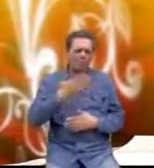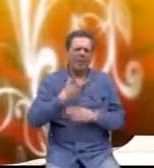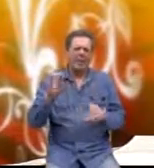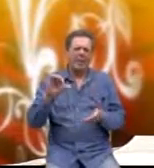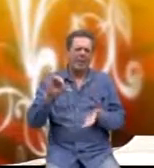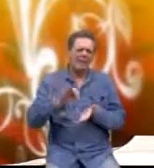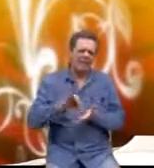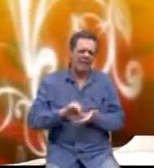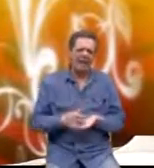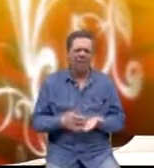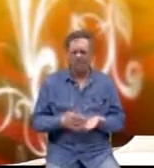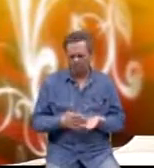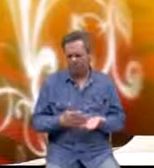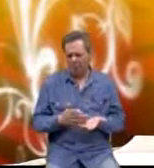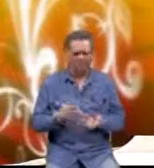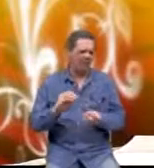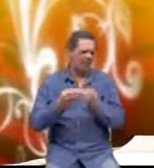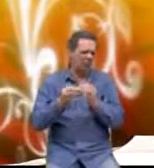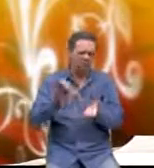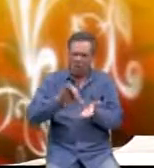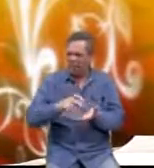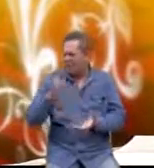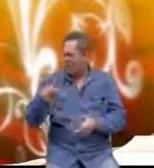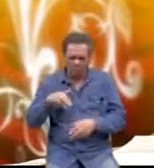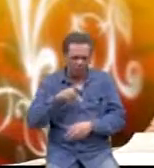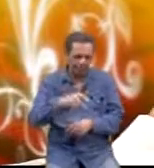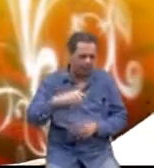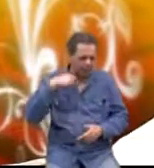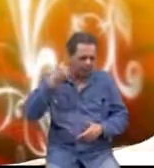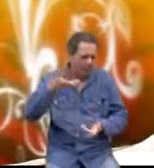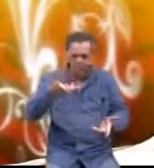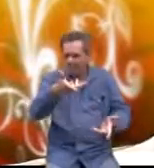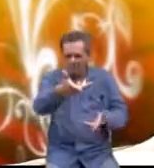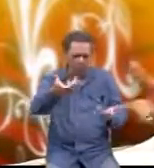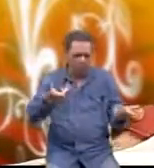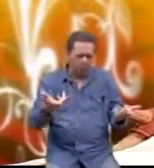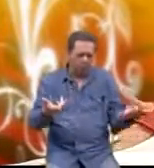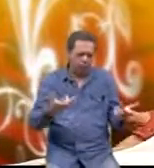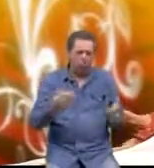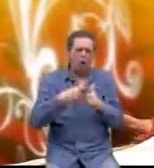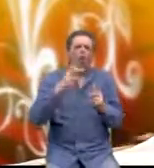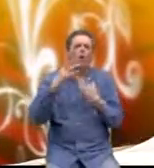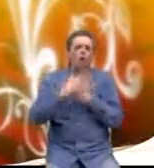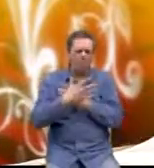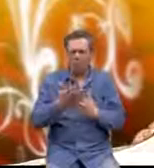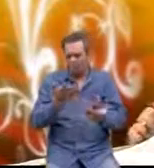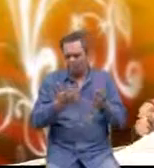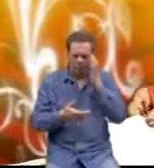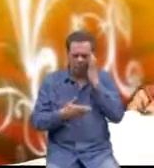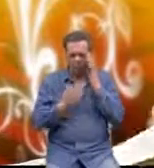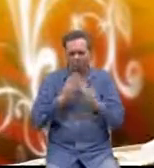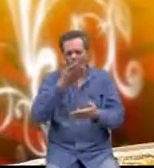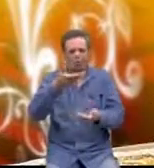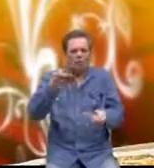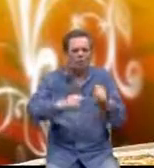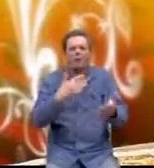i poslije trgovačke možete skočiti i kupiti nešto uz put sa svojim novim susjedima pa da vidite kako